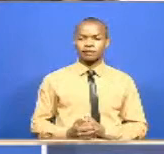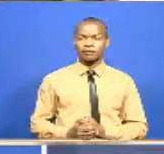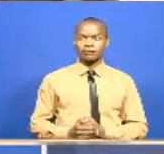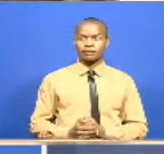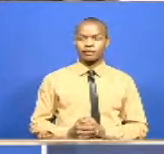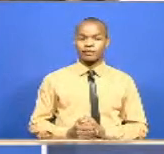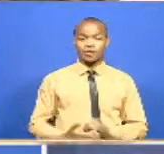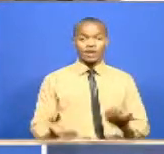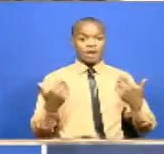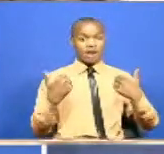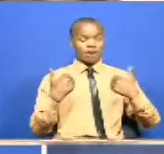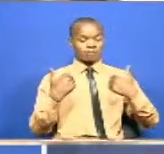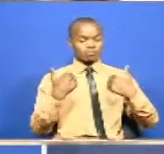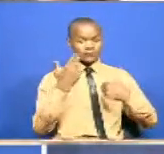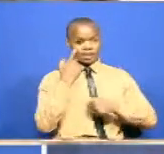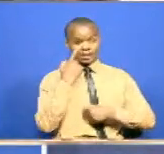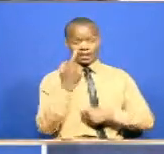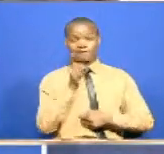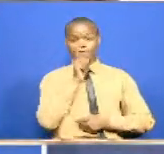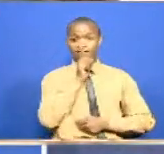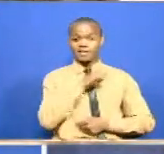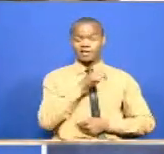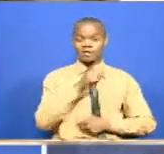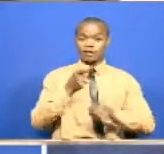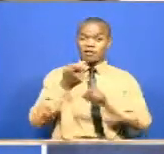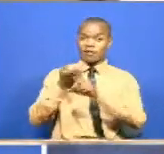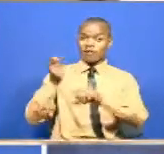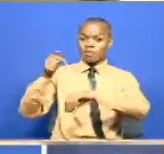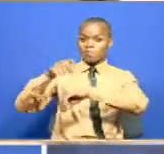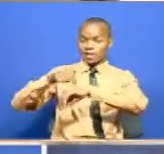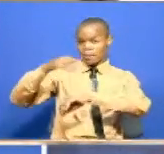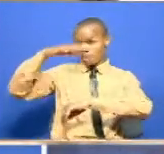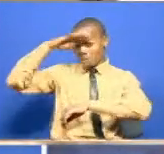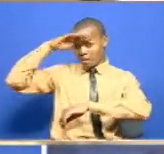You have seen that since the bars were open,